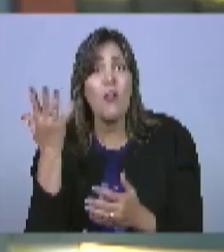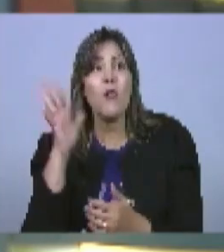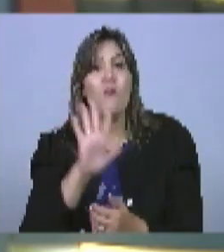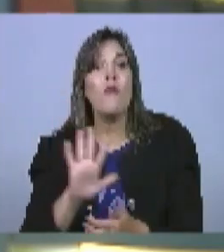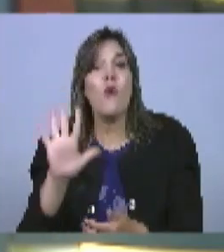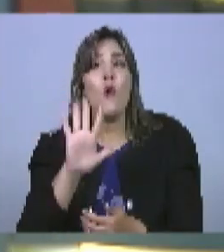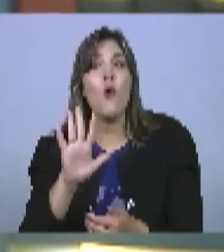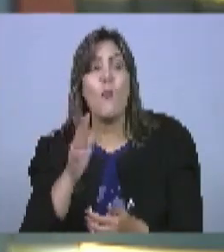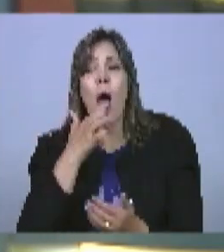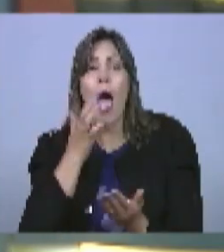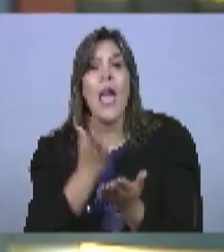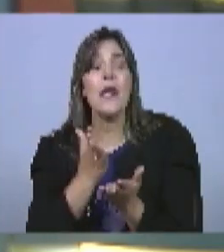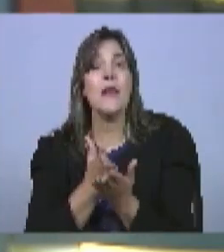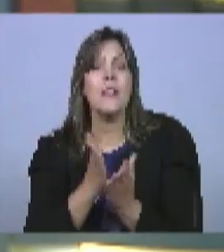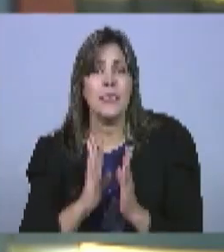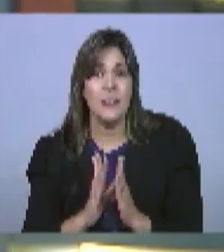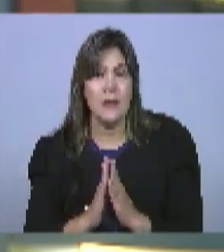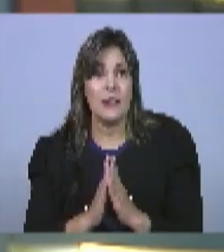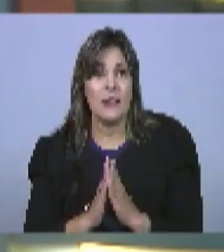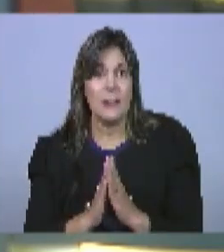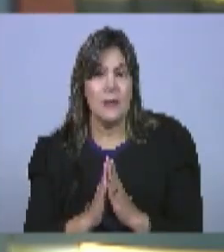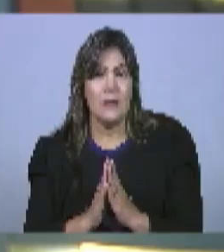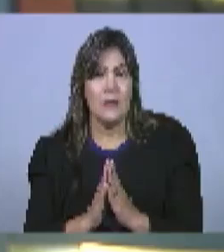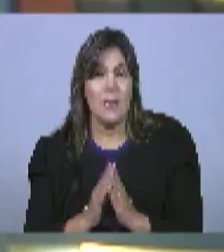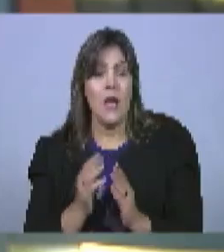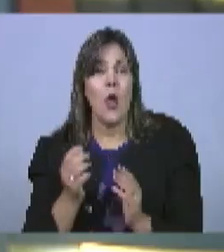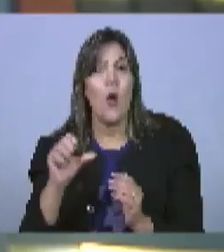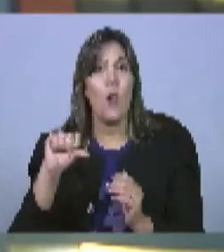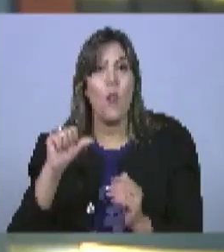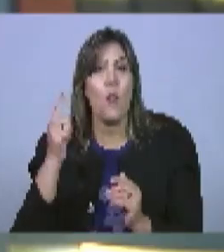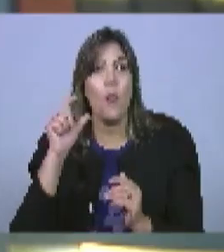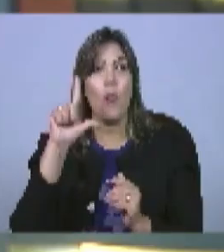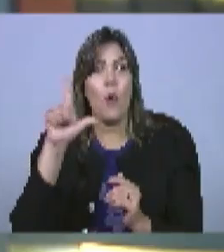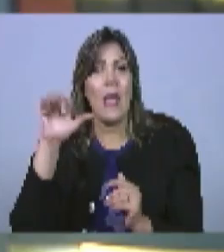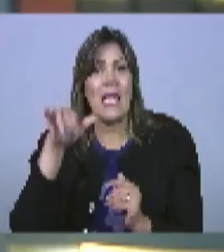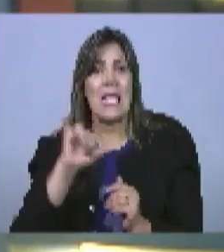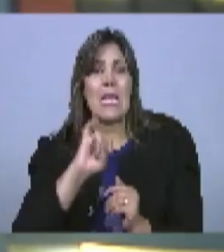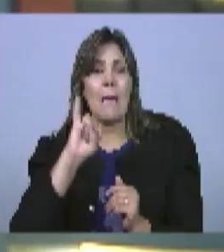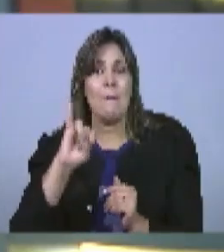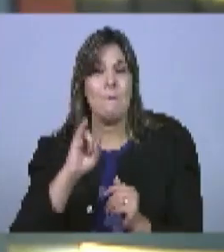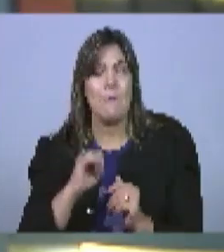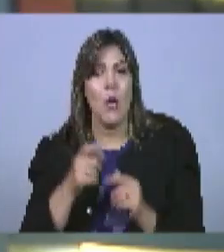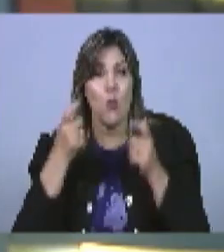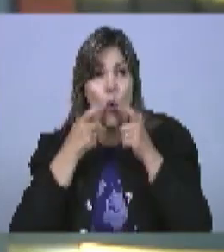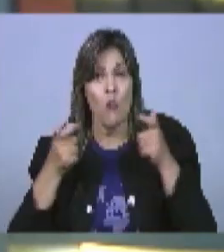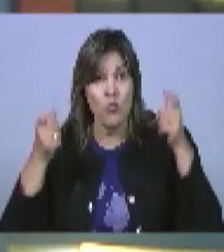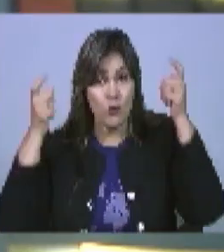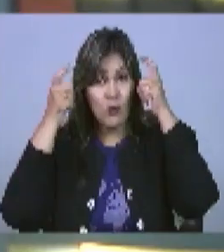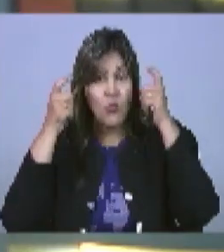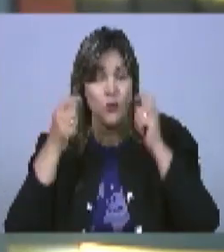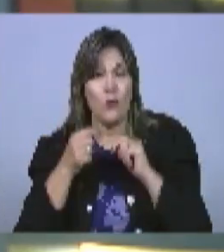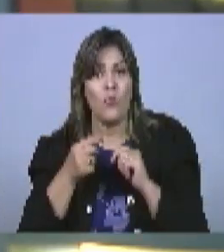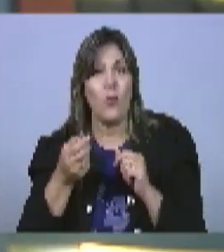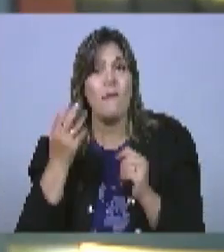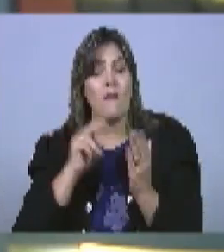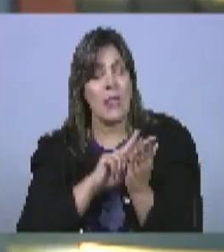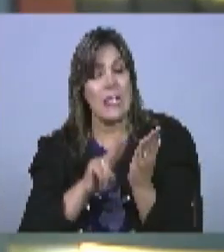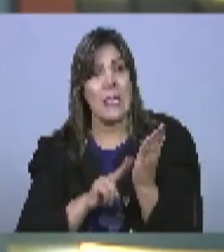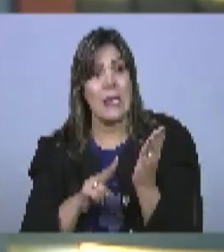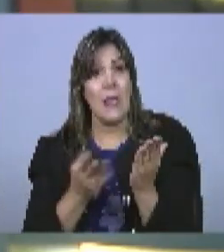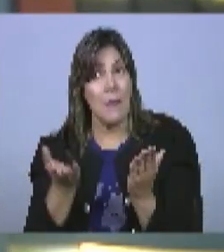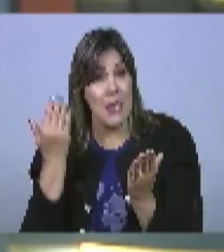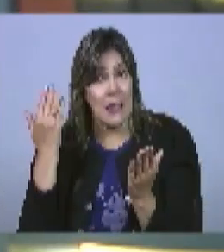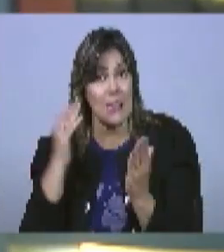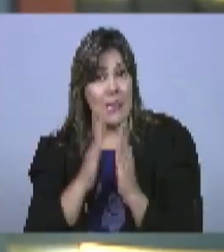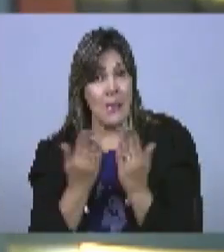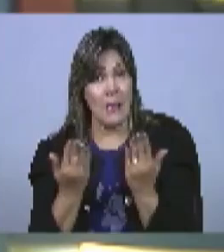حقيقيين يعني روان ويليام مثلا اسقف كانتربيري الاسبق له كتابات بيتكلم على